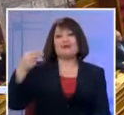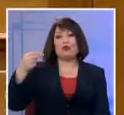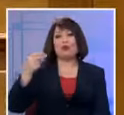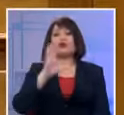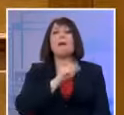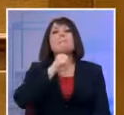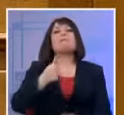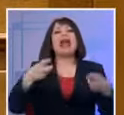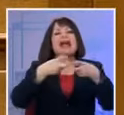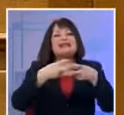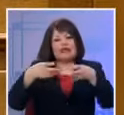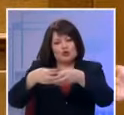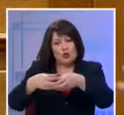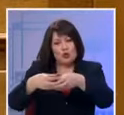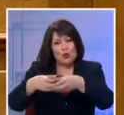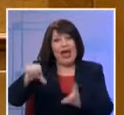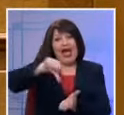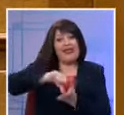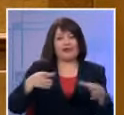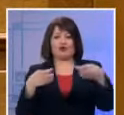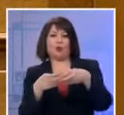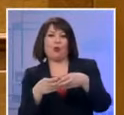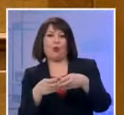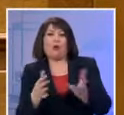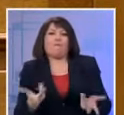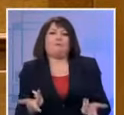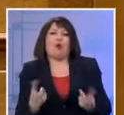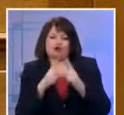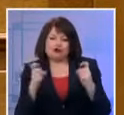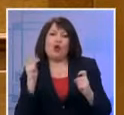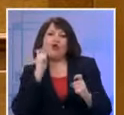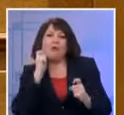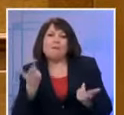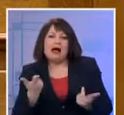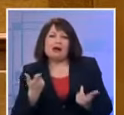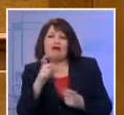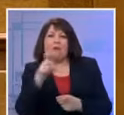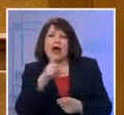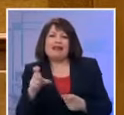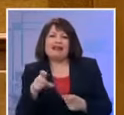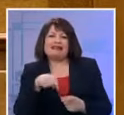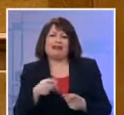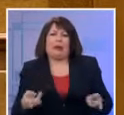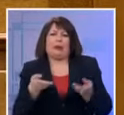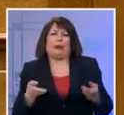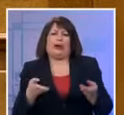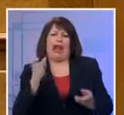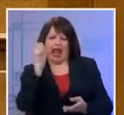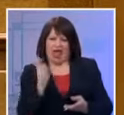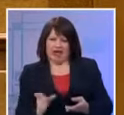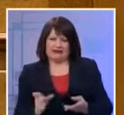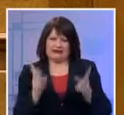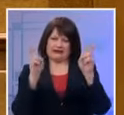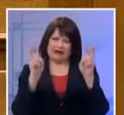Group, Athens Group. Επί τέτοιων ζητημάτων διαπραγματευόσασταν πολλές εβδομάδες. Αυτή ήταν τάχα η